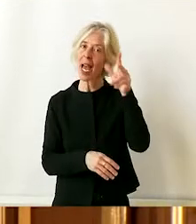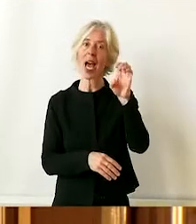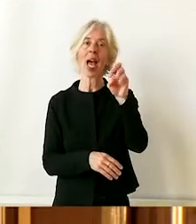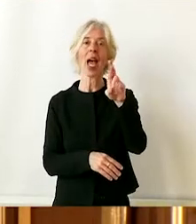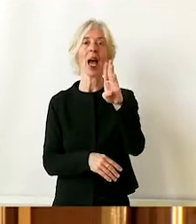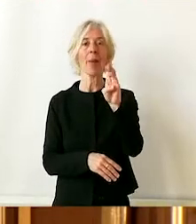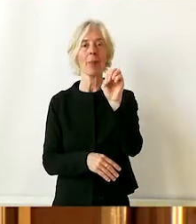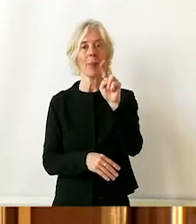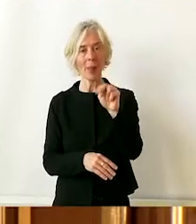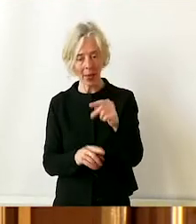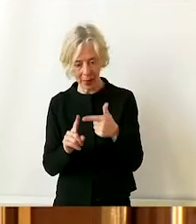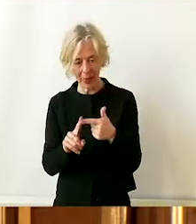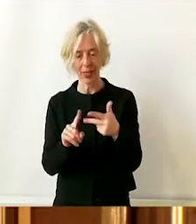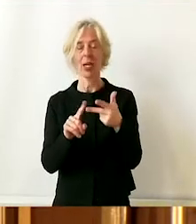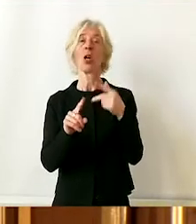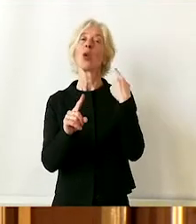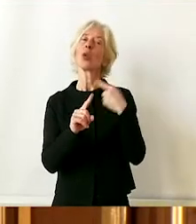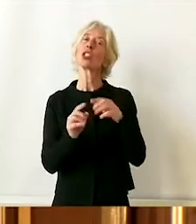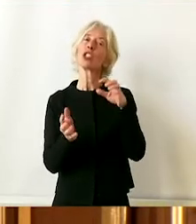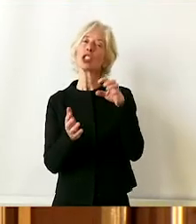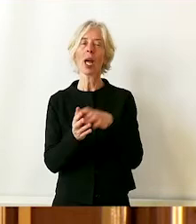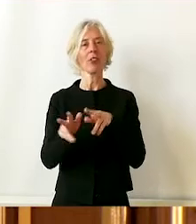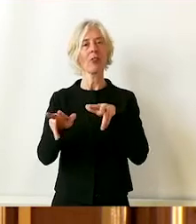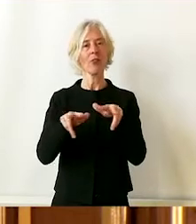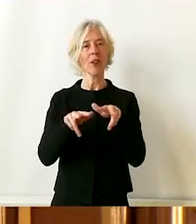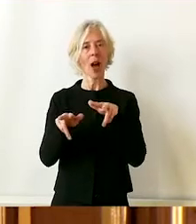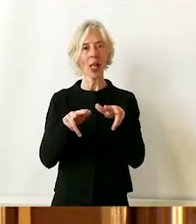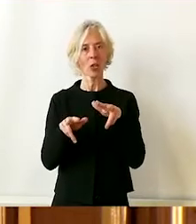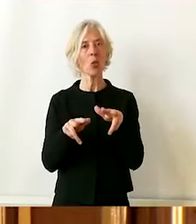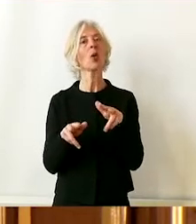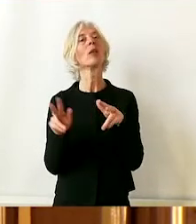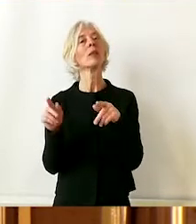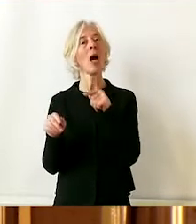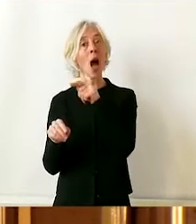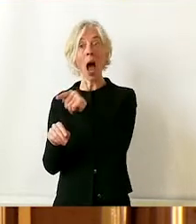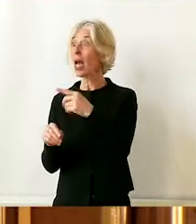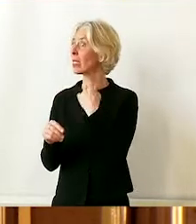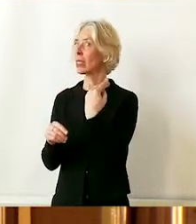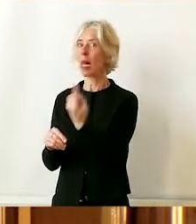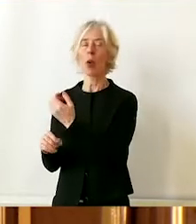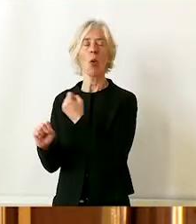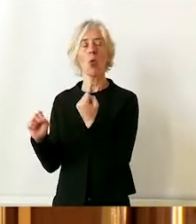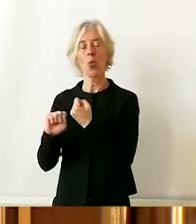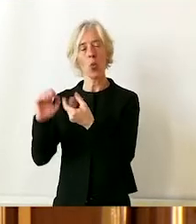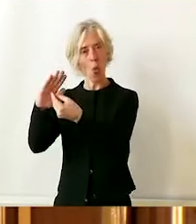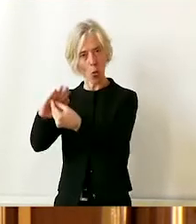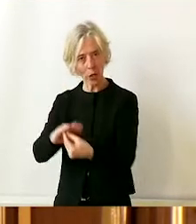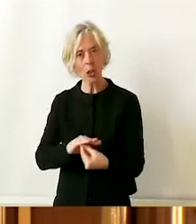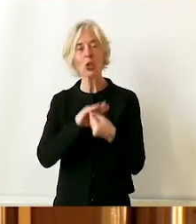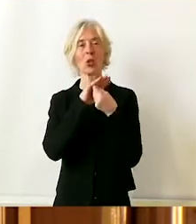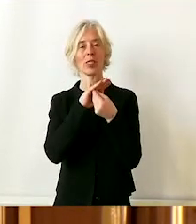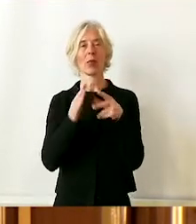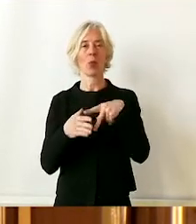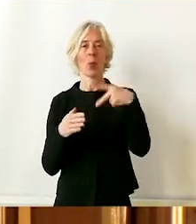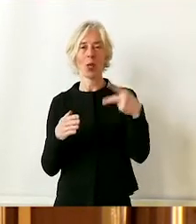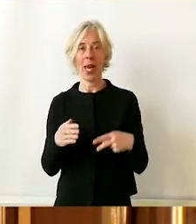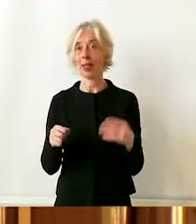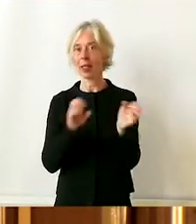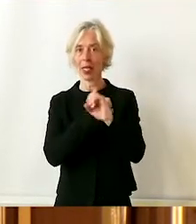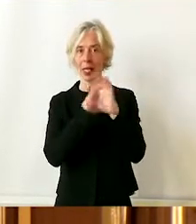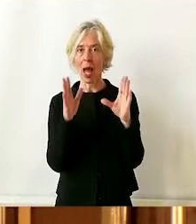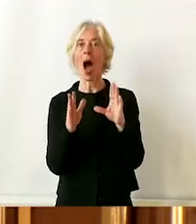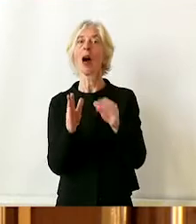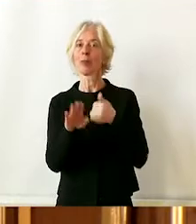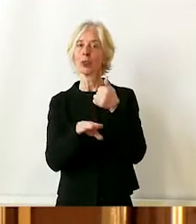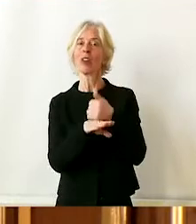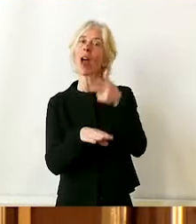aus der Augsburger Stadtverwaltung, ohne die dieses Projekt auch gar nicht umsetzbar wäre. Das ist natürlich zum einen der Amtsleiter von der Wirtschaftsförderung, der